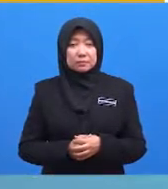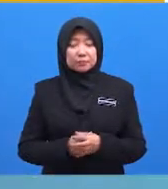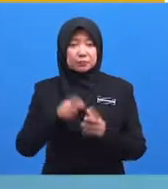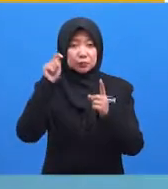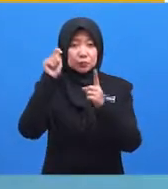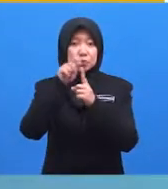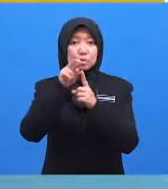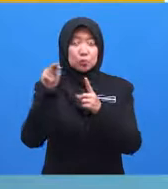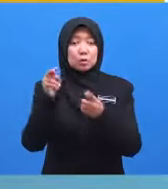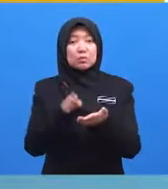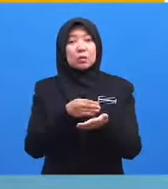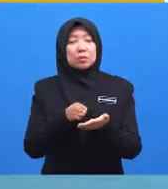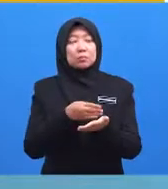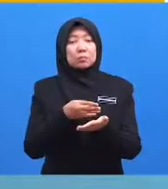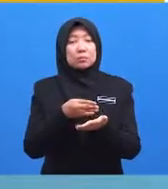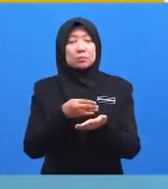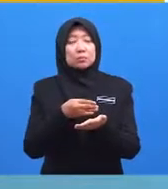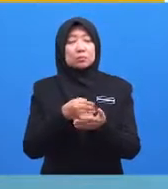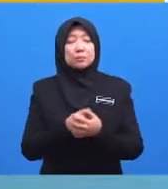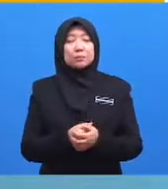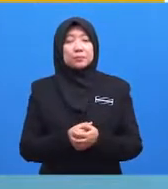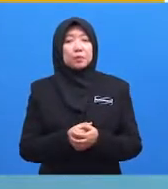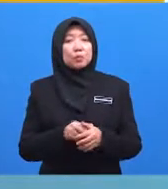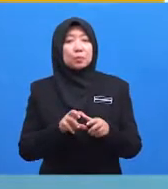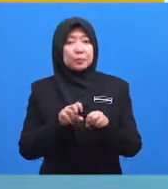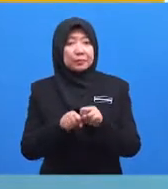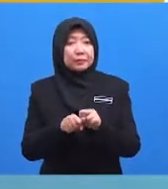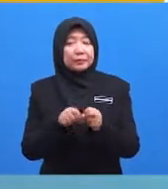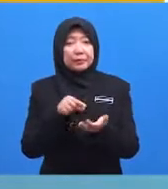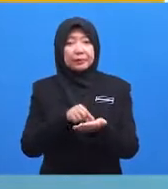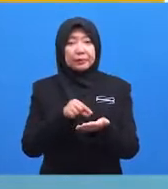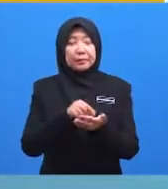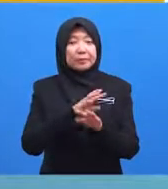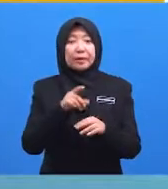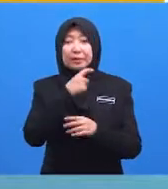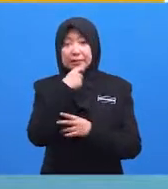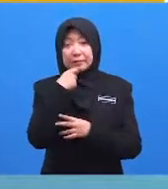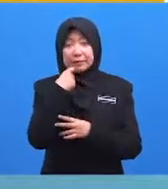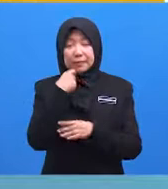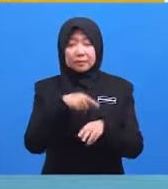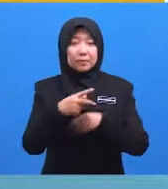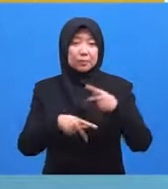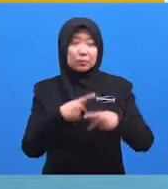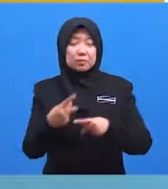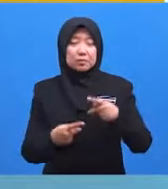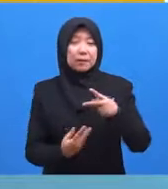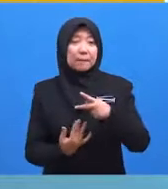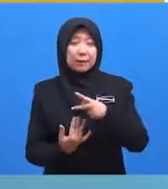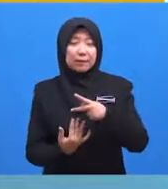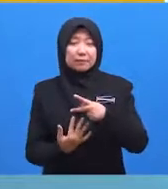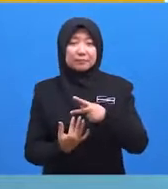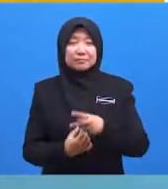Tujuan menyapu mentega ini adalah supaya ayam tidak menjadi kering ketika proses memanggang.